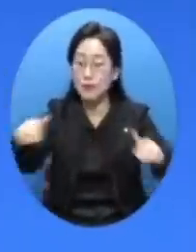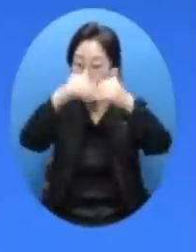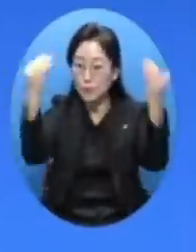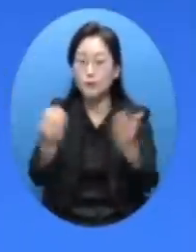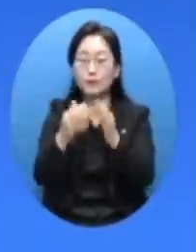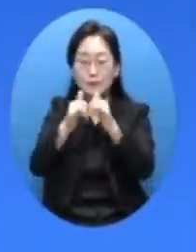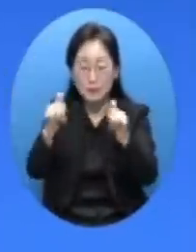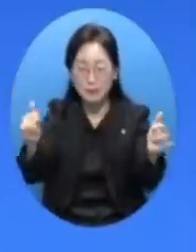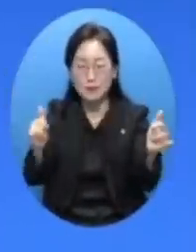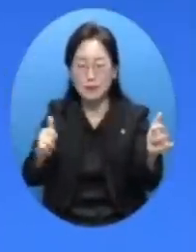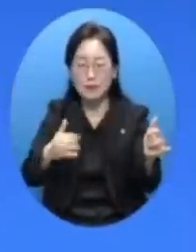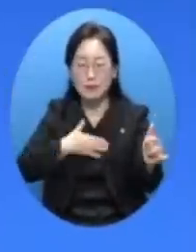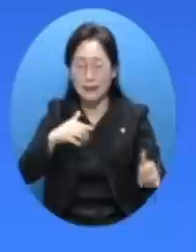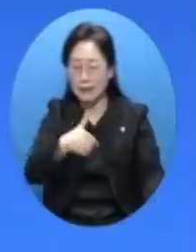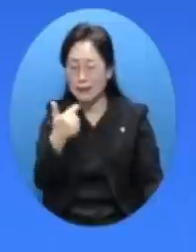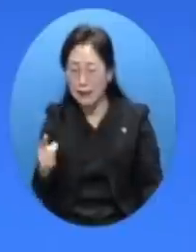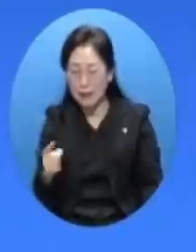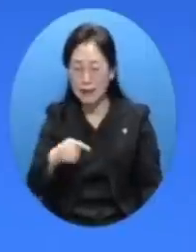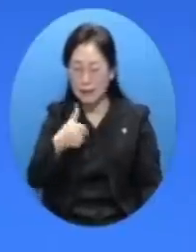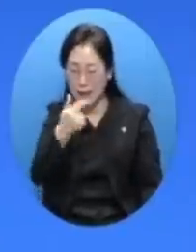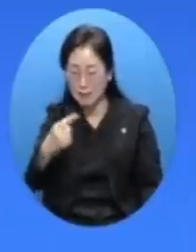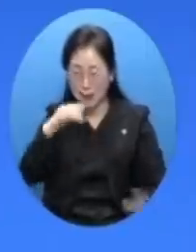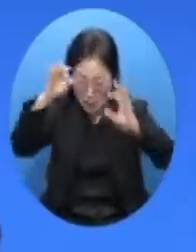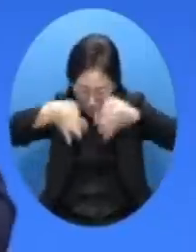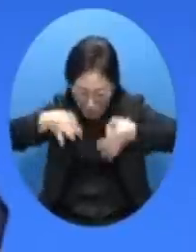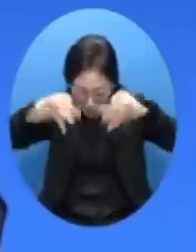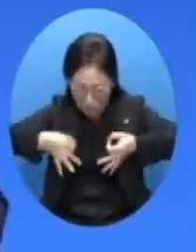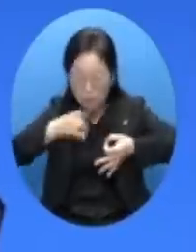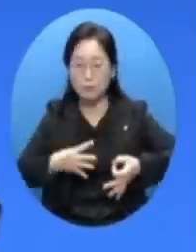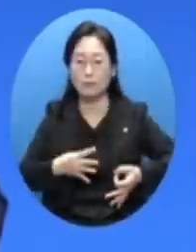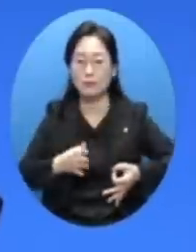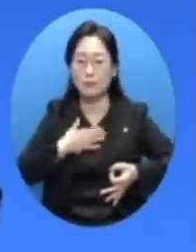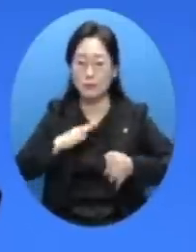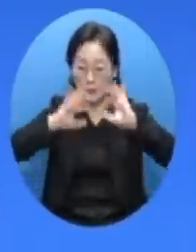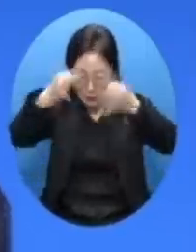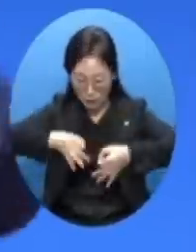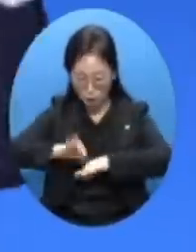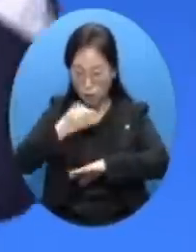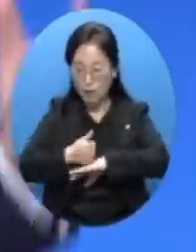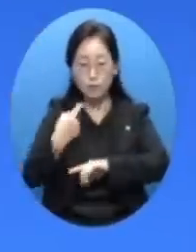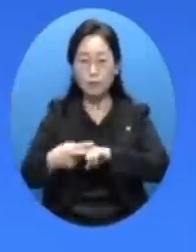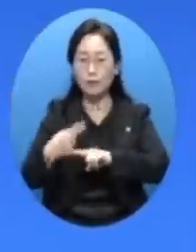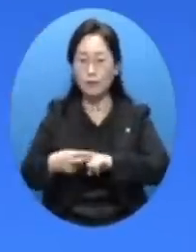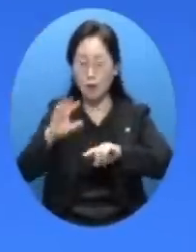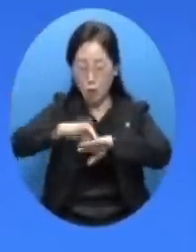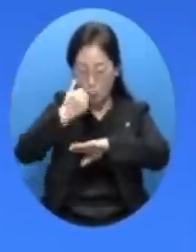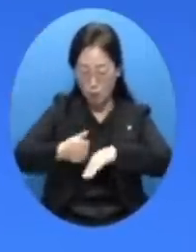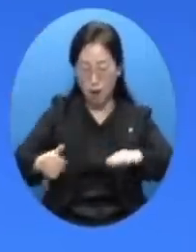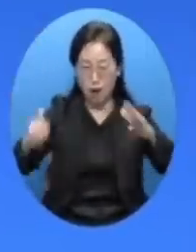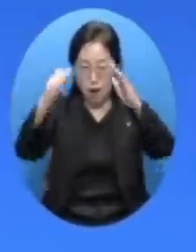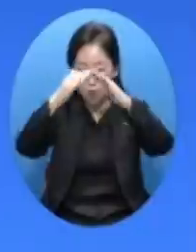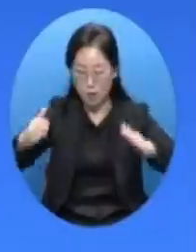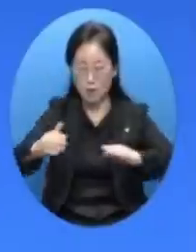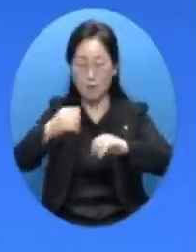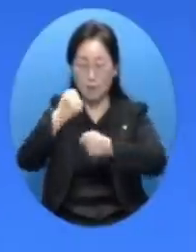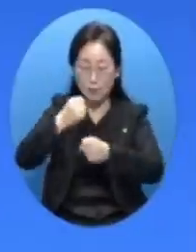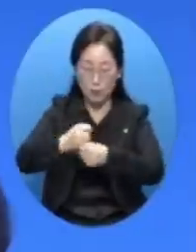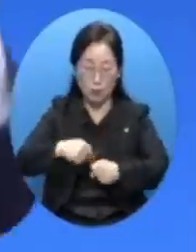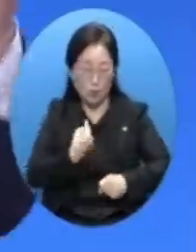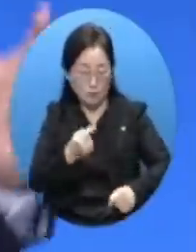사람들이 나라고 하는 것에 갇혀서 나만 바라보고 삽니다. 자기가 자신의 왕입니다. 자신의 왕국을 세우고 자기 생각만 하고